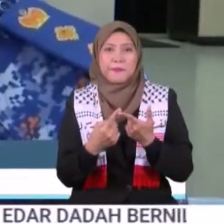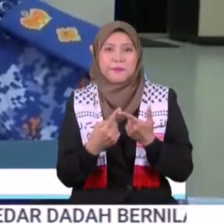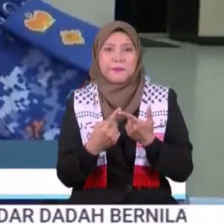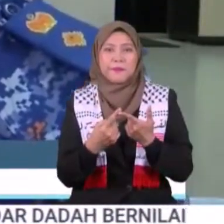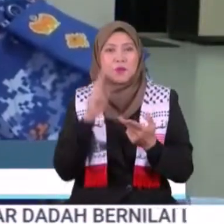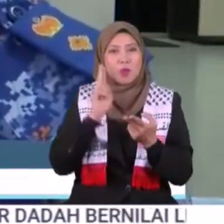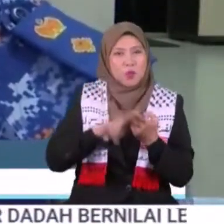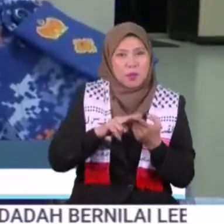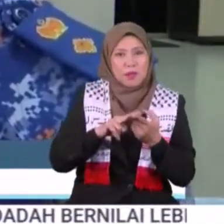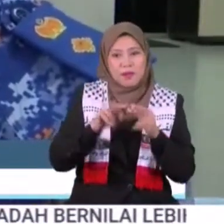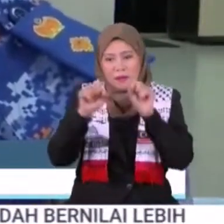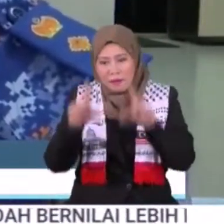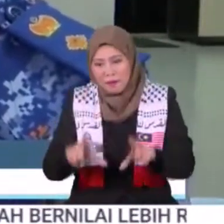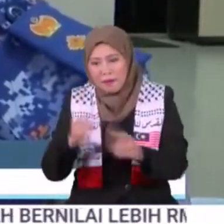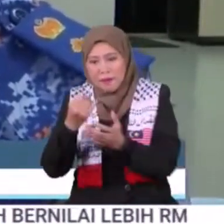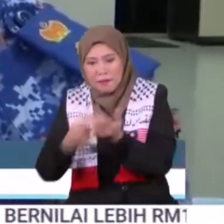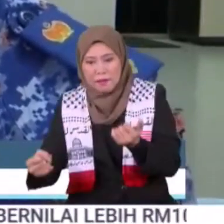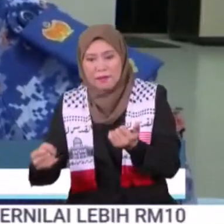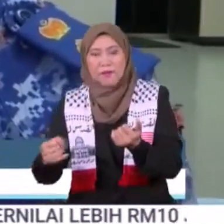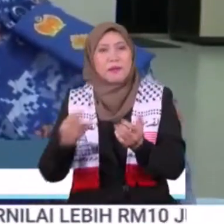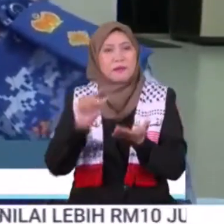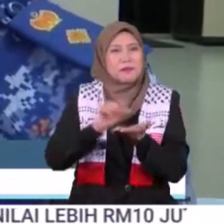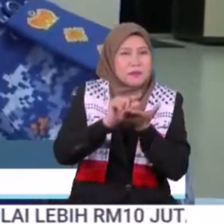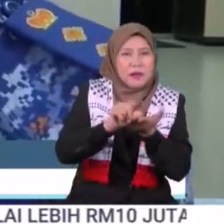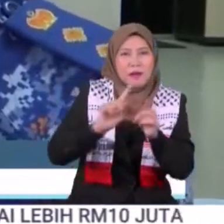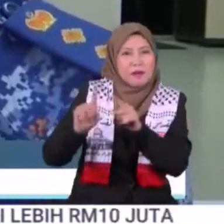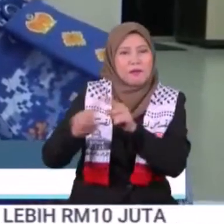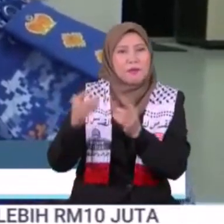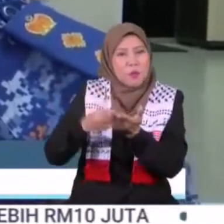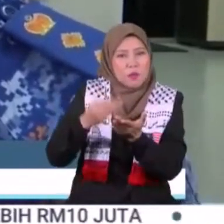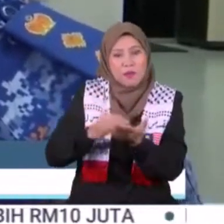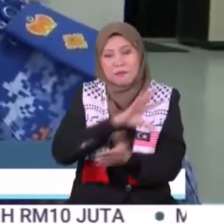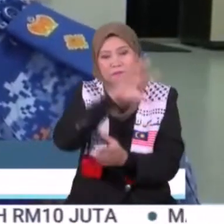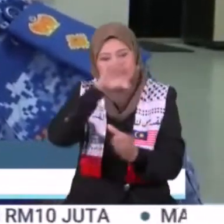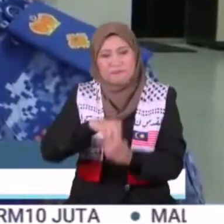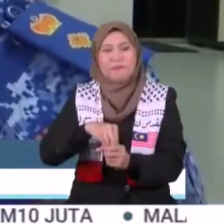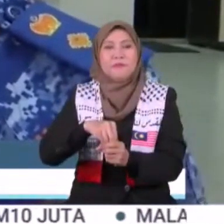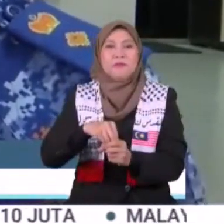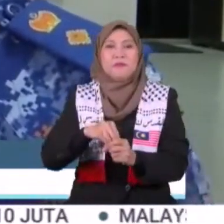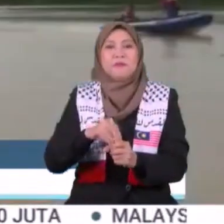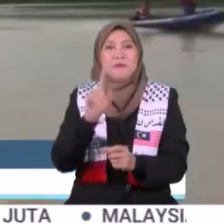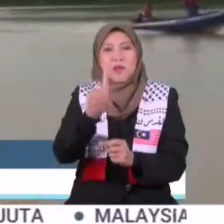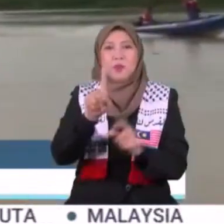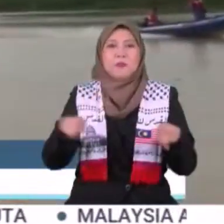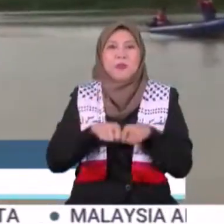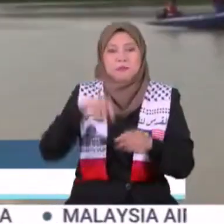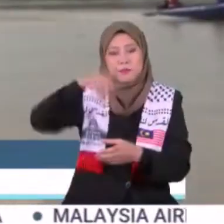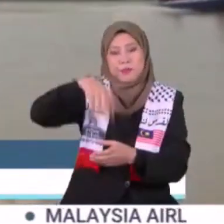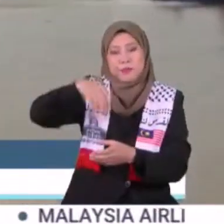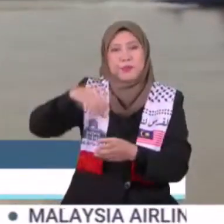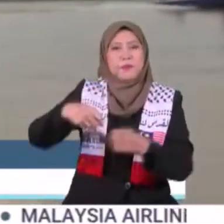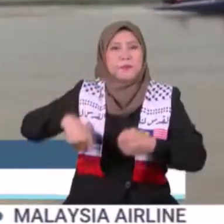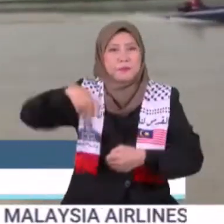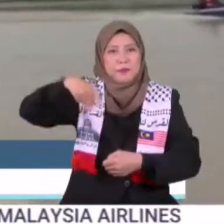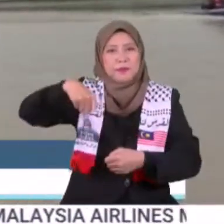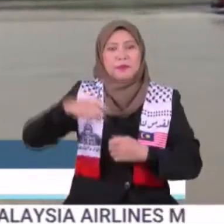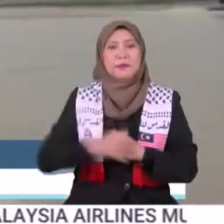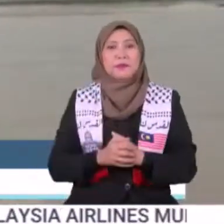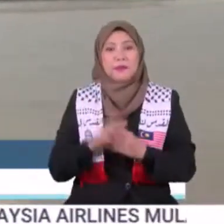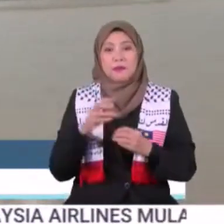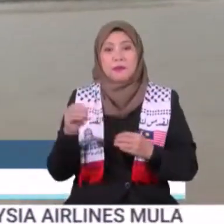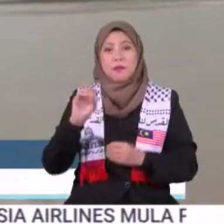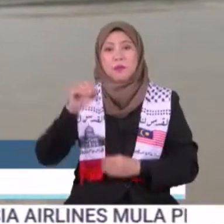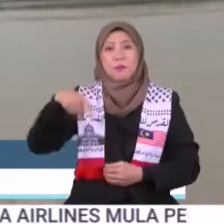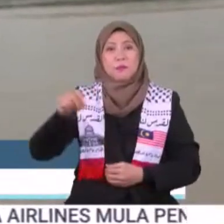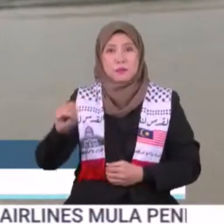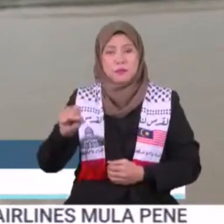berkenaan dengan surat sijil lahir atau geran semua tu kita kena letakkan dalam satu tempat yang setempat. APM Kelantan juga melaksanakan ops ramah